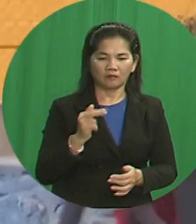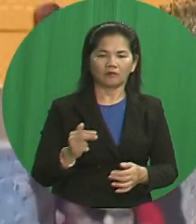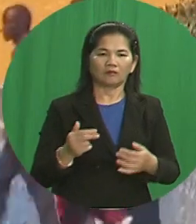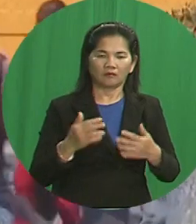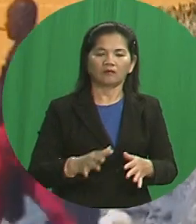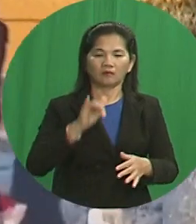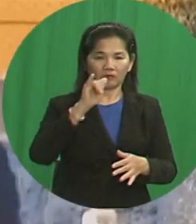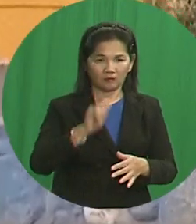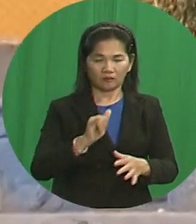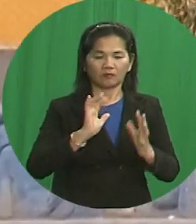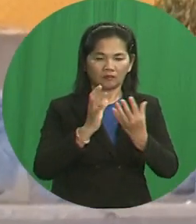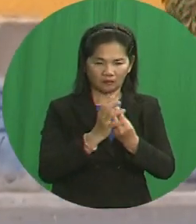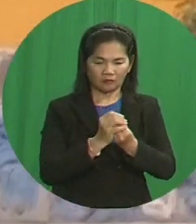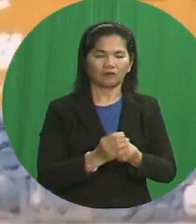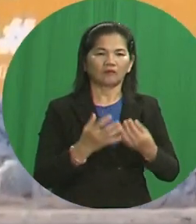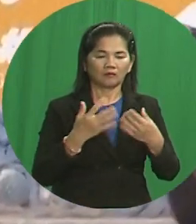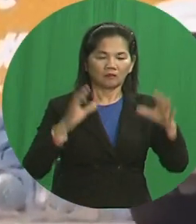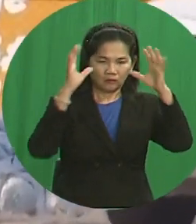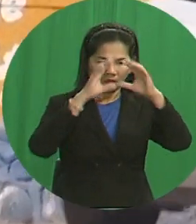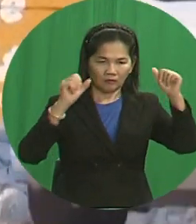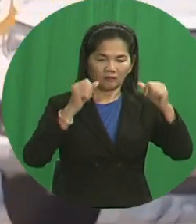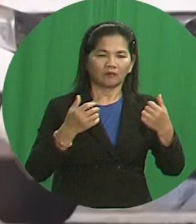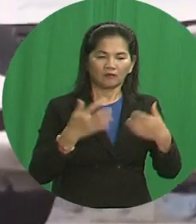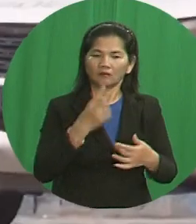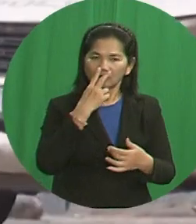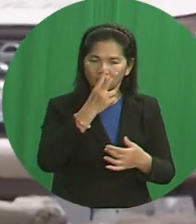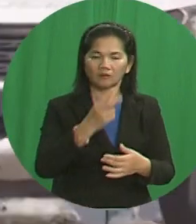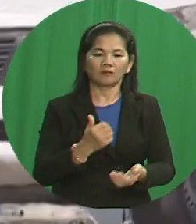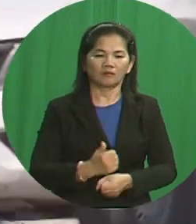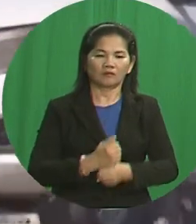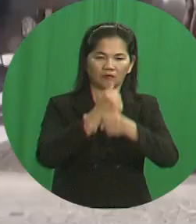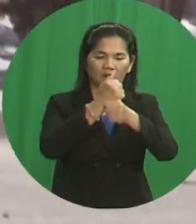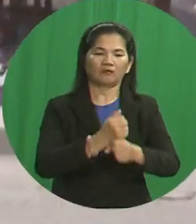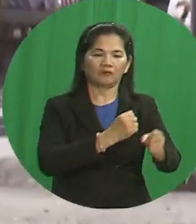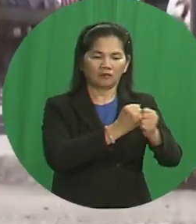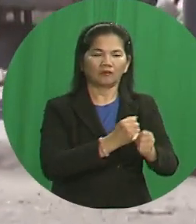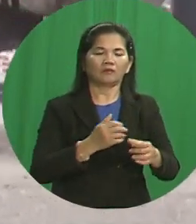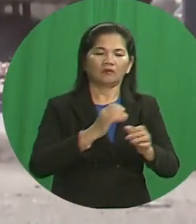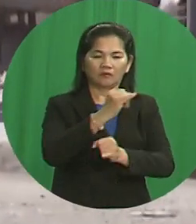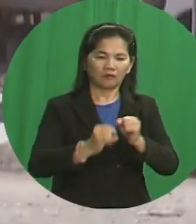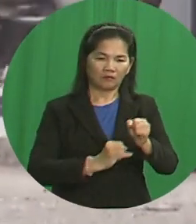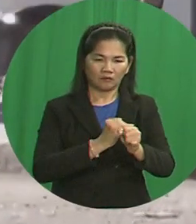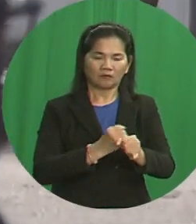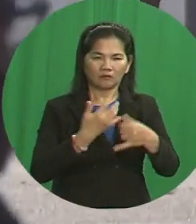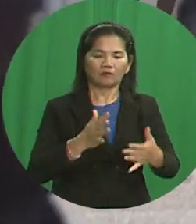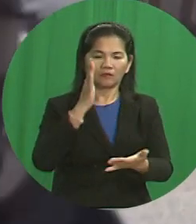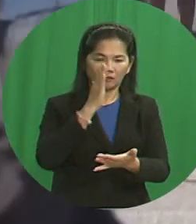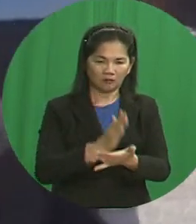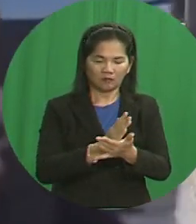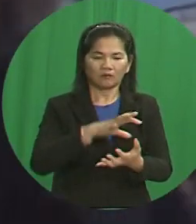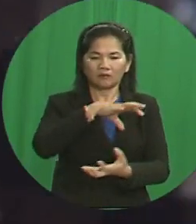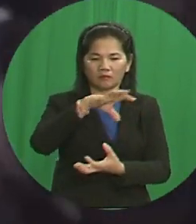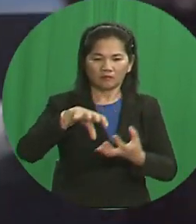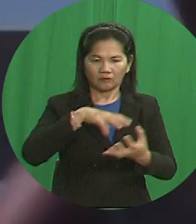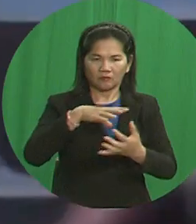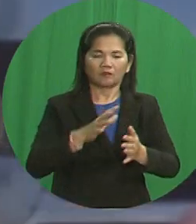ក៏ស្ថិតនៅក្នុងជំនួបនេះដែរហើយលោកបានអំពាវនាវឲ្យមានកិច្ចអន្តរាគមន៍ផ្នែកយោធាអន្តរជាតិដើម្បីបញ្ឈប់ភាពចលាចល